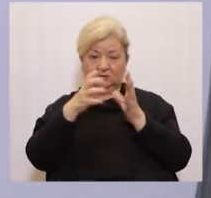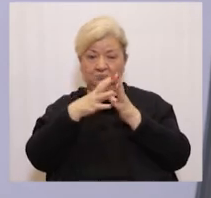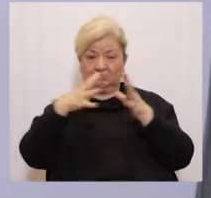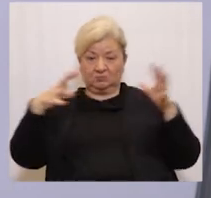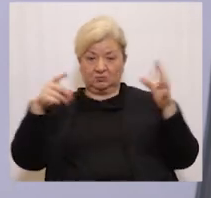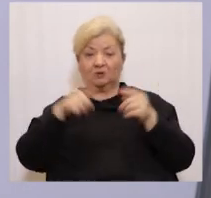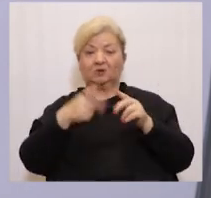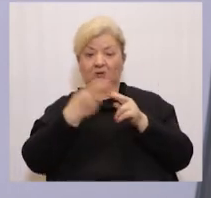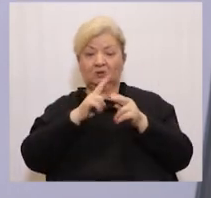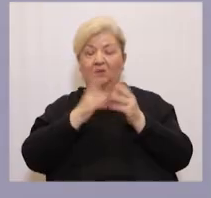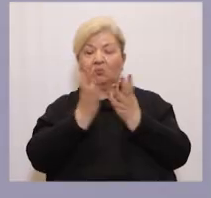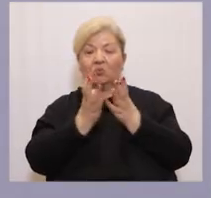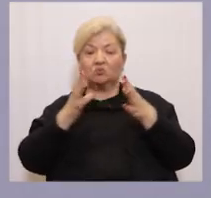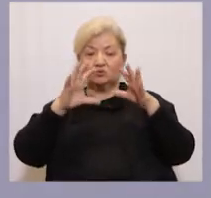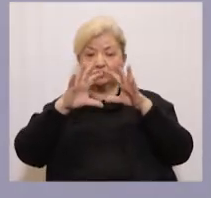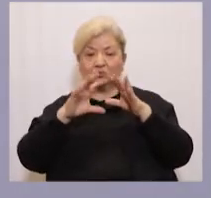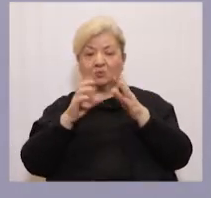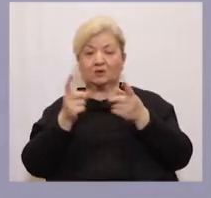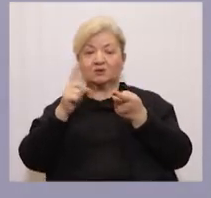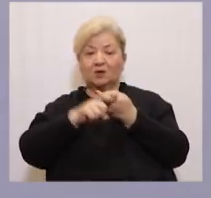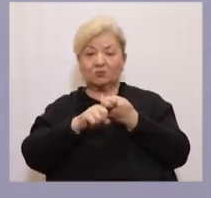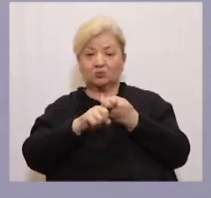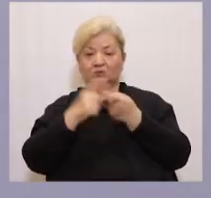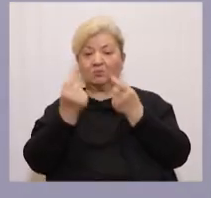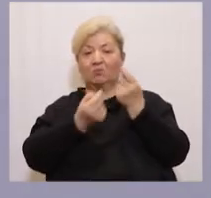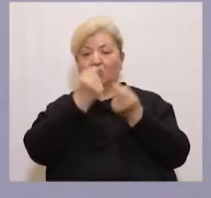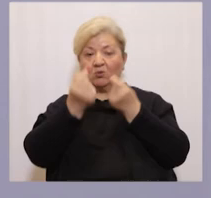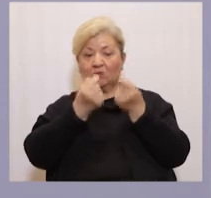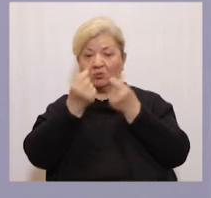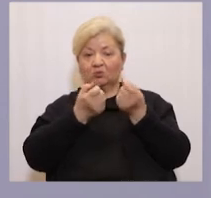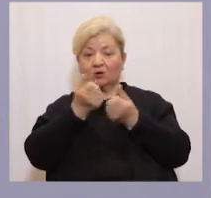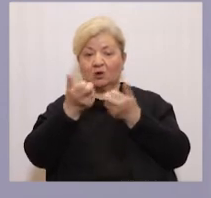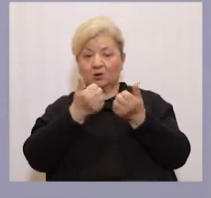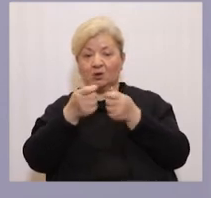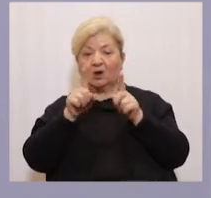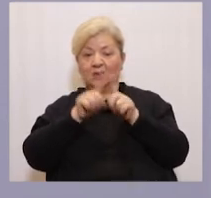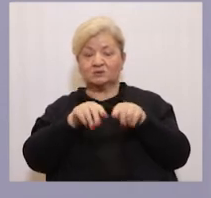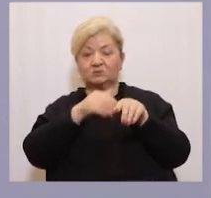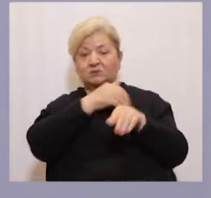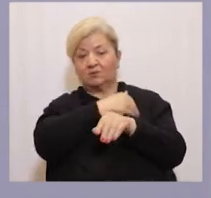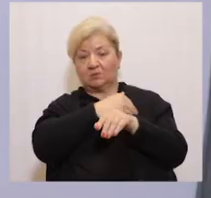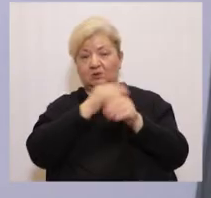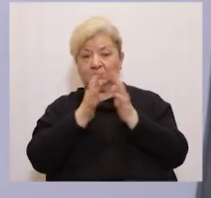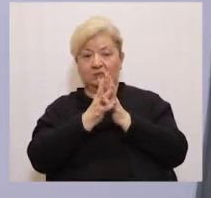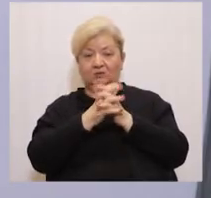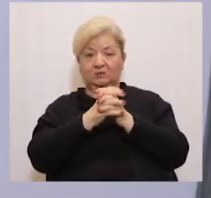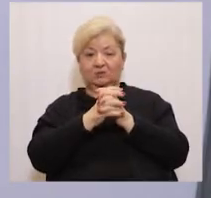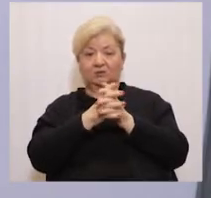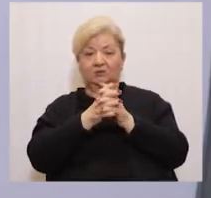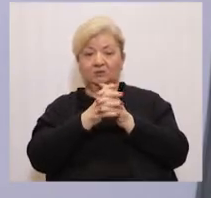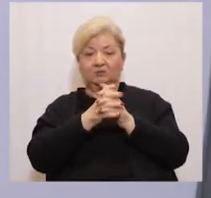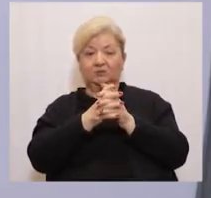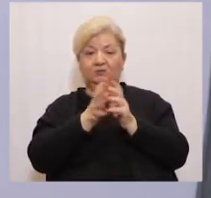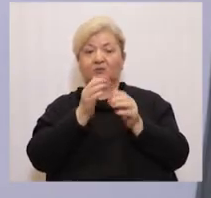მოცულობაც დამოკიდებულია როგორც რაოდენობაზე მოლეკულების, ასევე ტემპერატურაზე.